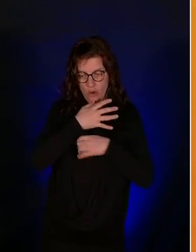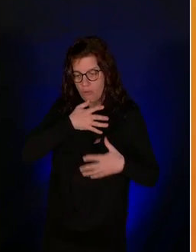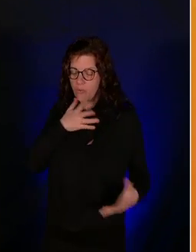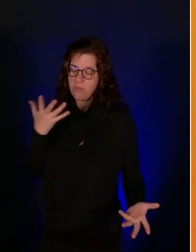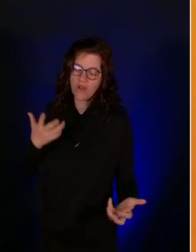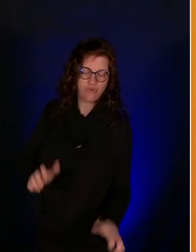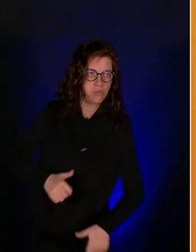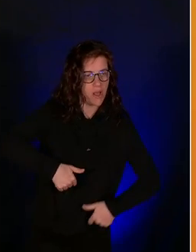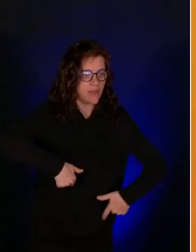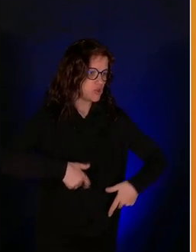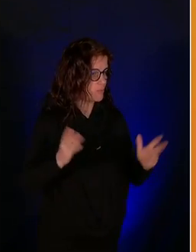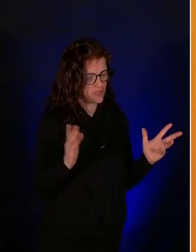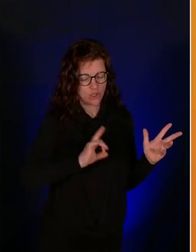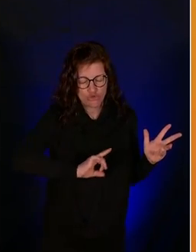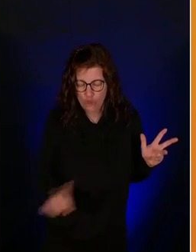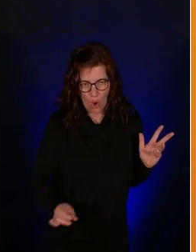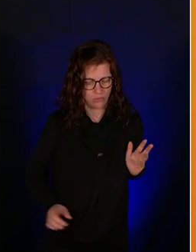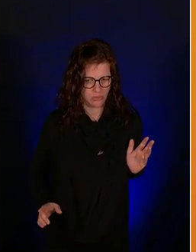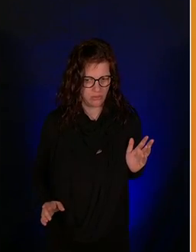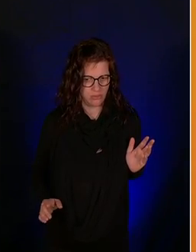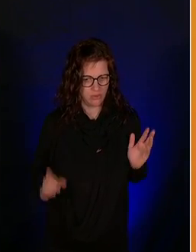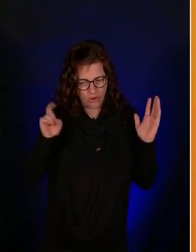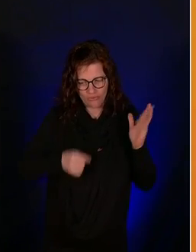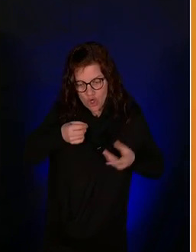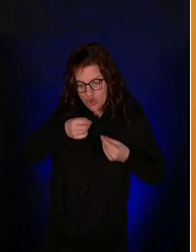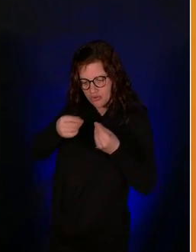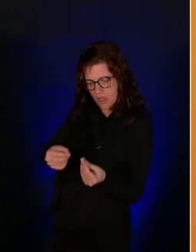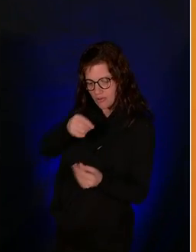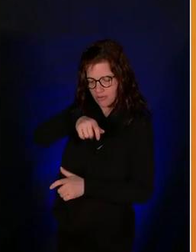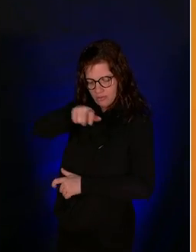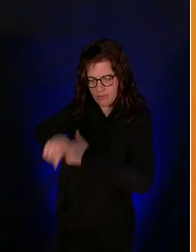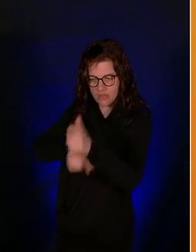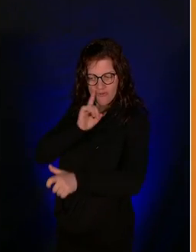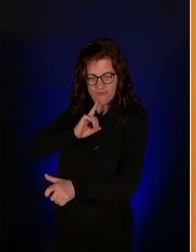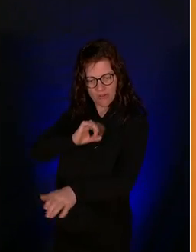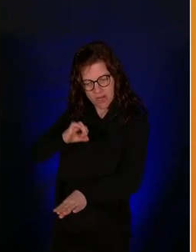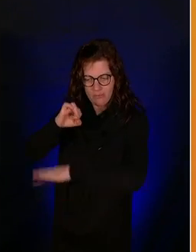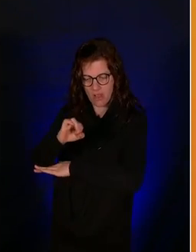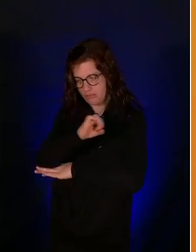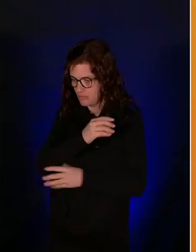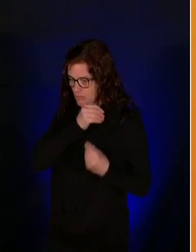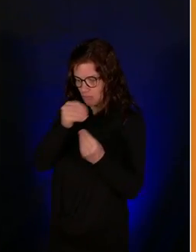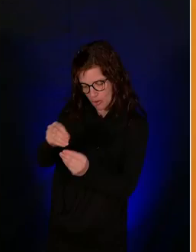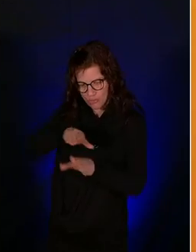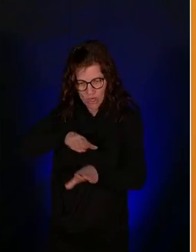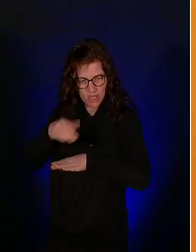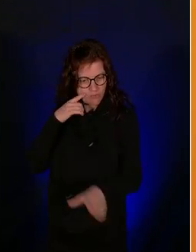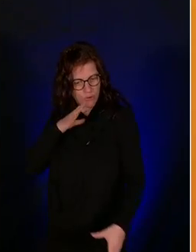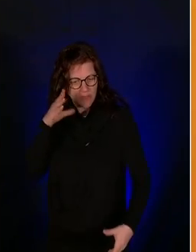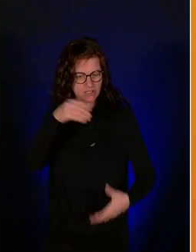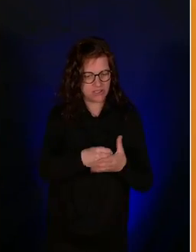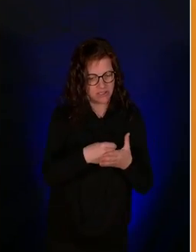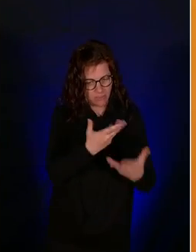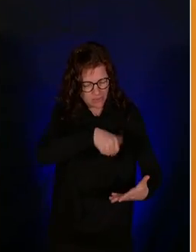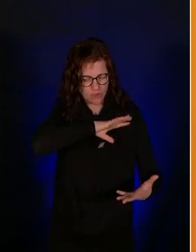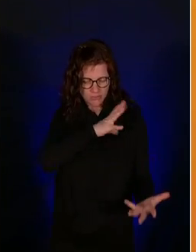pis. Non, pas tant pis. Donnons les moyens à toutes les camarades pour pouvoir participer et prendre des responsabilités à la